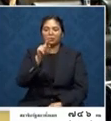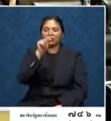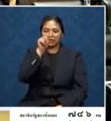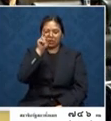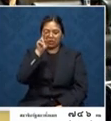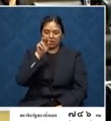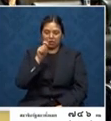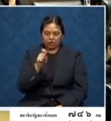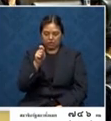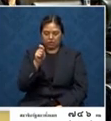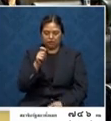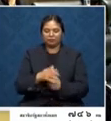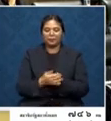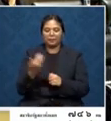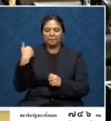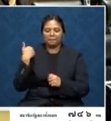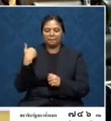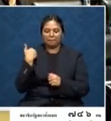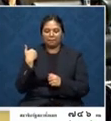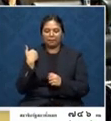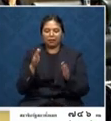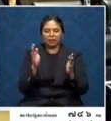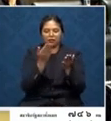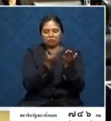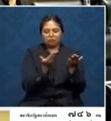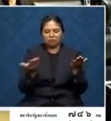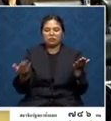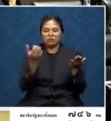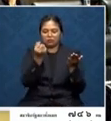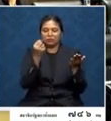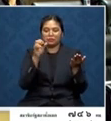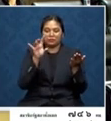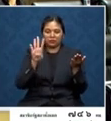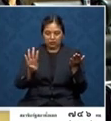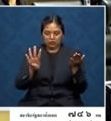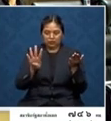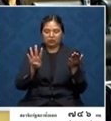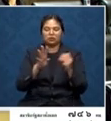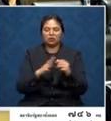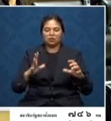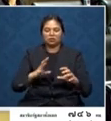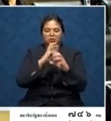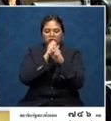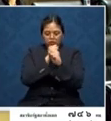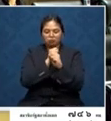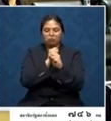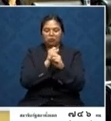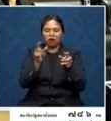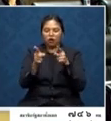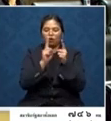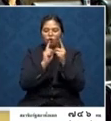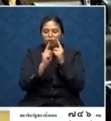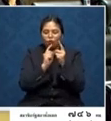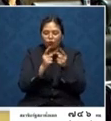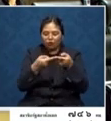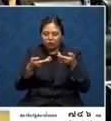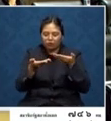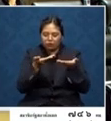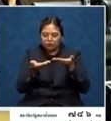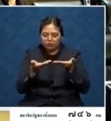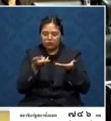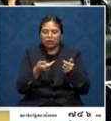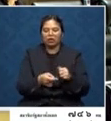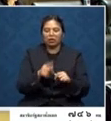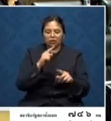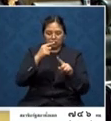FTA มีผลใช้บังคับแล้วทั้งหมด14ฉบับซึ่งส่วนใหญ่เป็น FTA ที่สามารถสรุปการเจรจาและลงนามในช่วงรัฐบาลพรรคไทยรักไทย